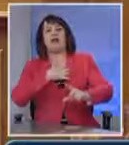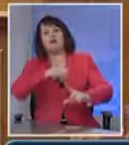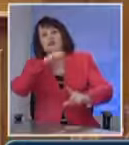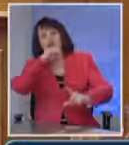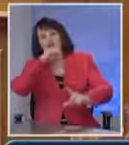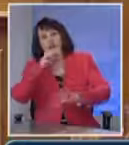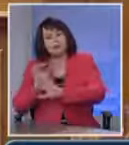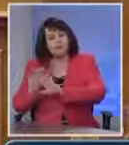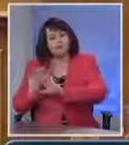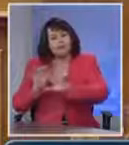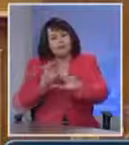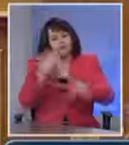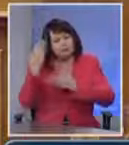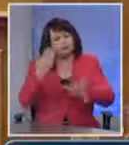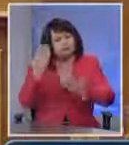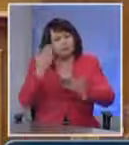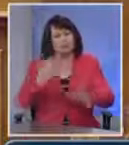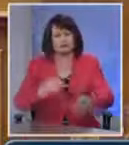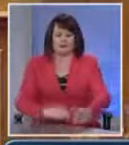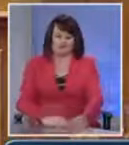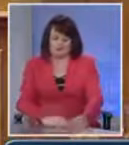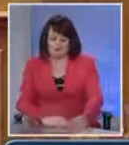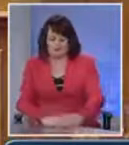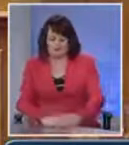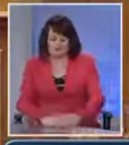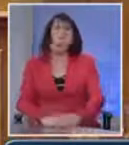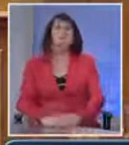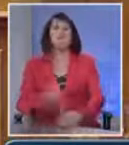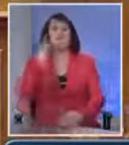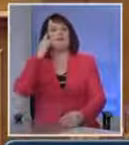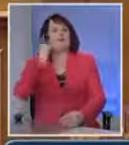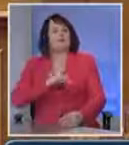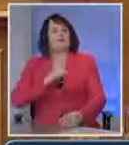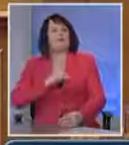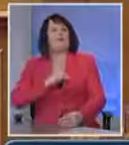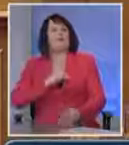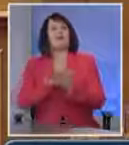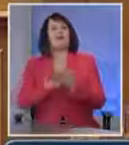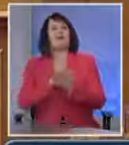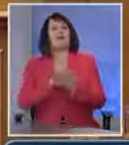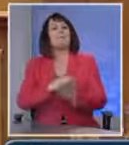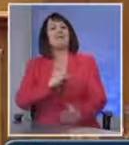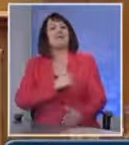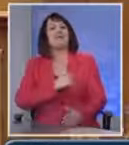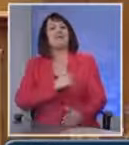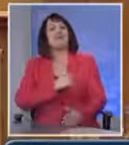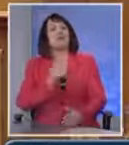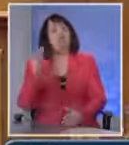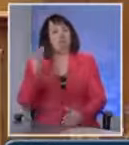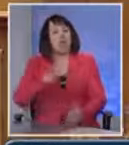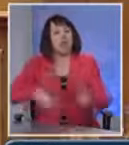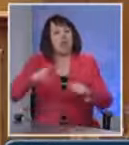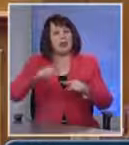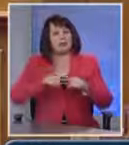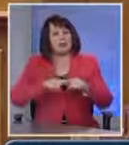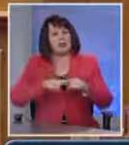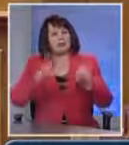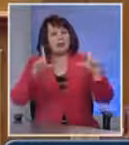προσκύνημα, για να εκμεταλλευτείς το θρησκευτικό συνέστημα των Ελλήνων. Και τέλος, είναι